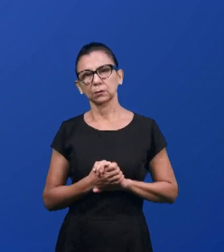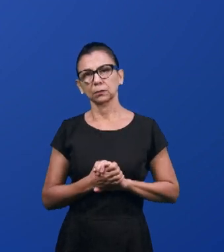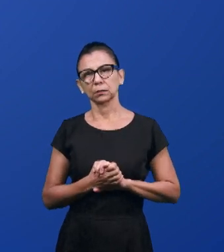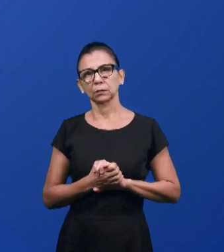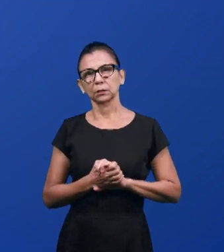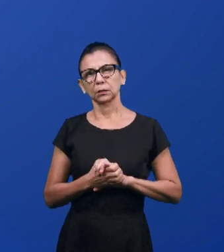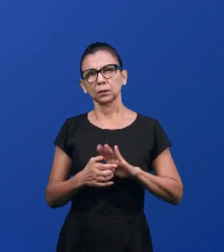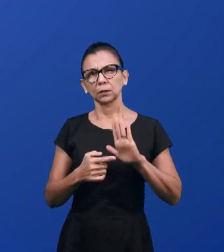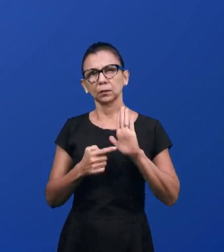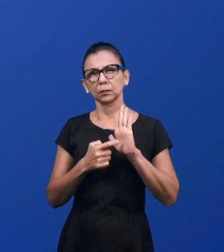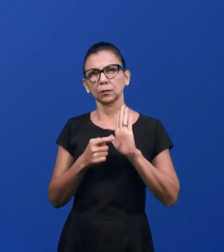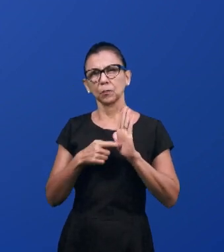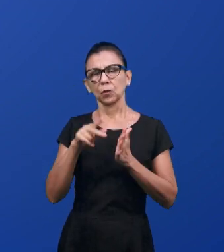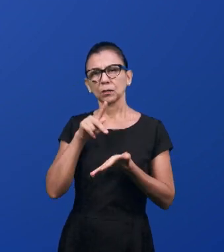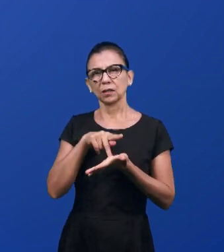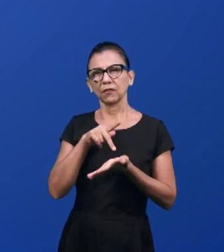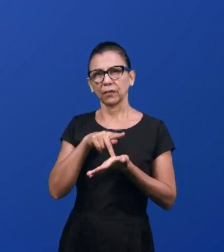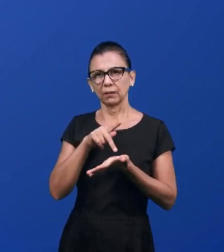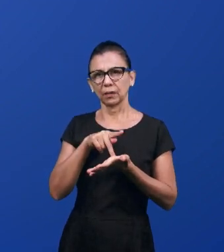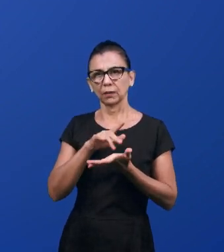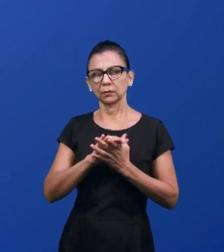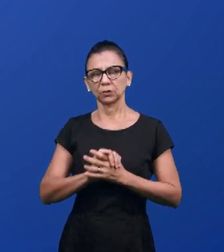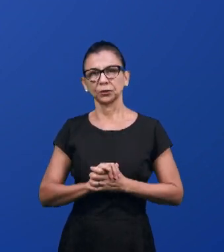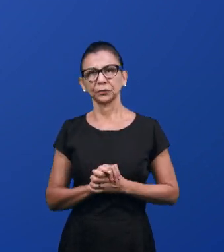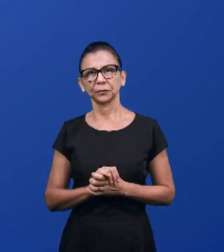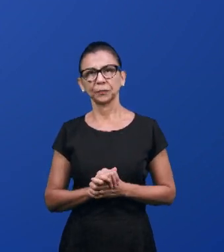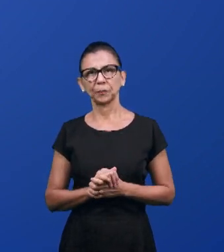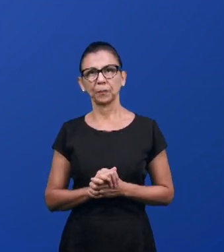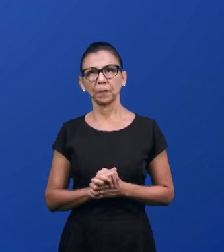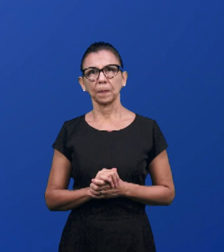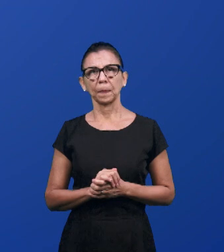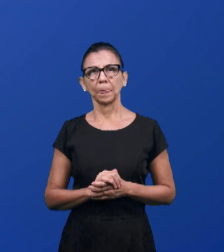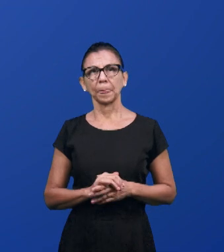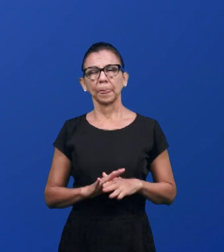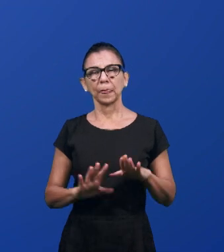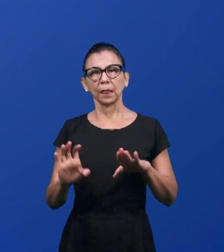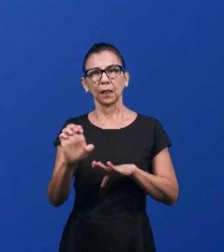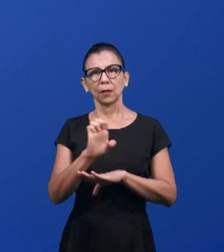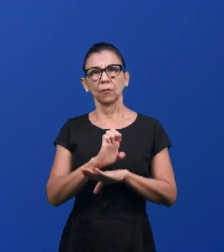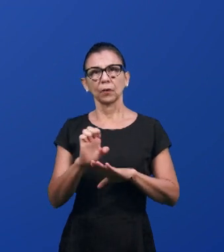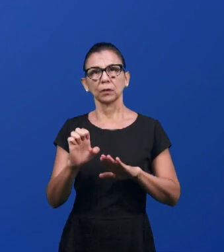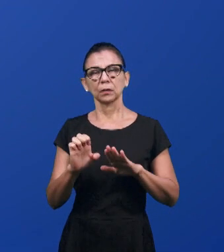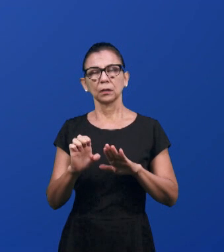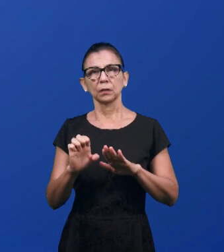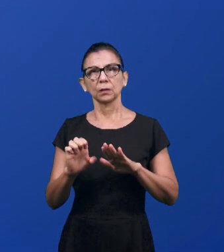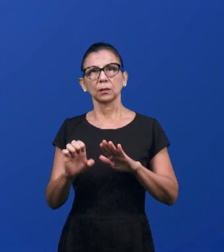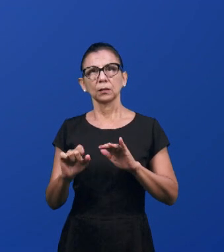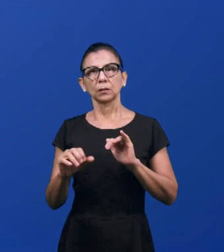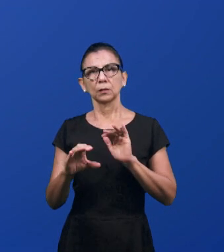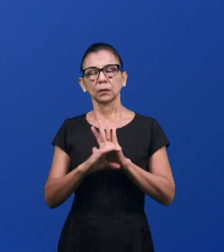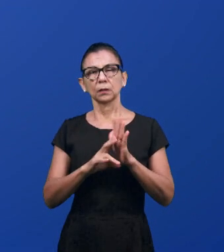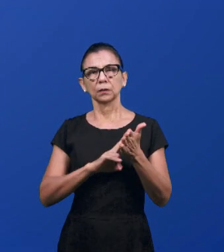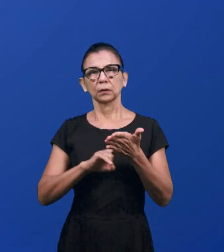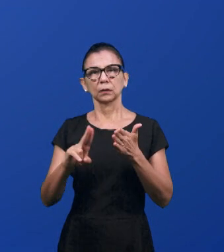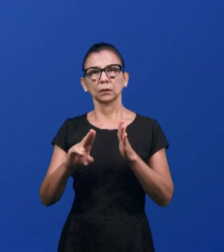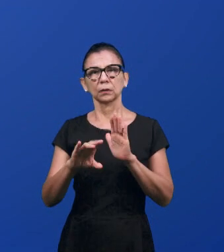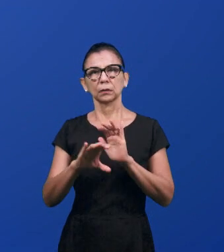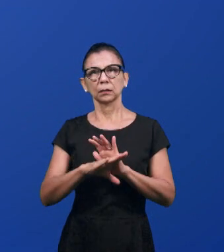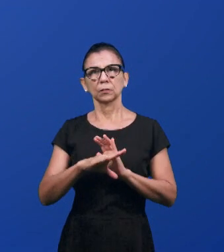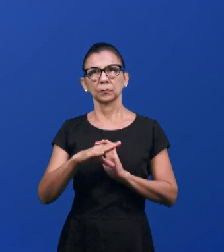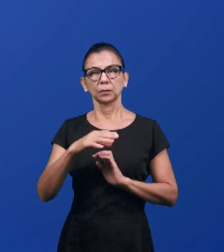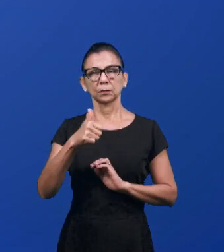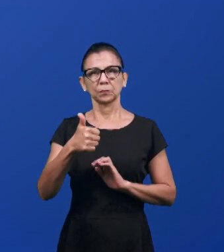confirment cette affirmation. On voit en Éphésiens, la lettre aux Éphésiens, chapitre